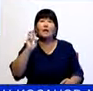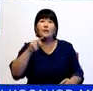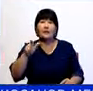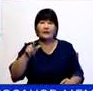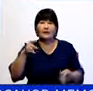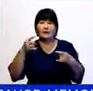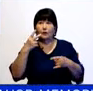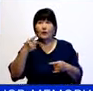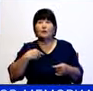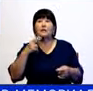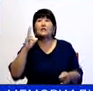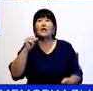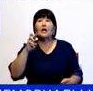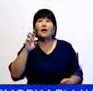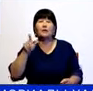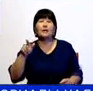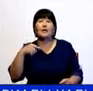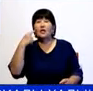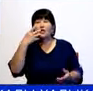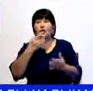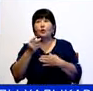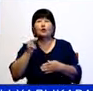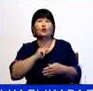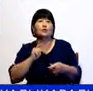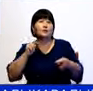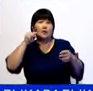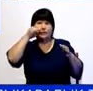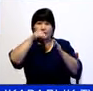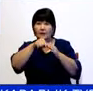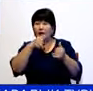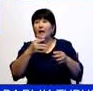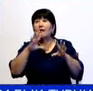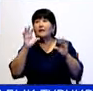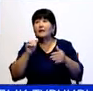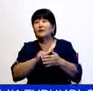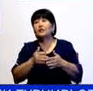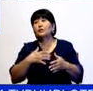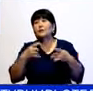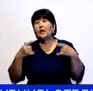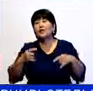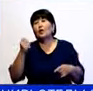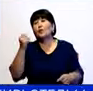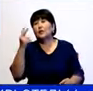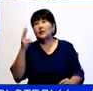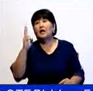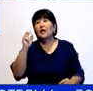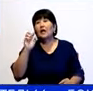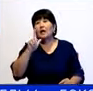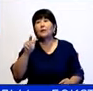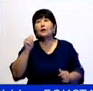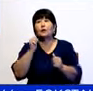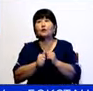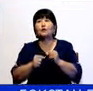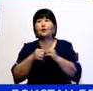oturuk. Biz şimdi o kabilini, televizyonu jeke boğandı, biz onun jümsünü aralas almayımız. Al negizinde bizim arna 12 kanaldan üzdüksüz 15